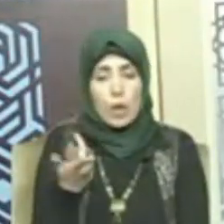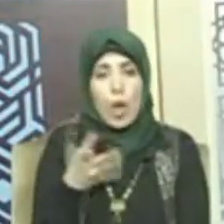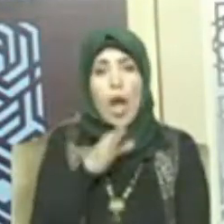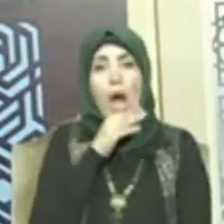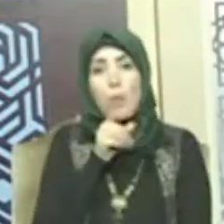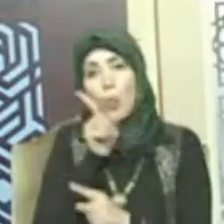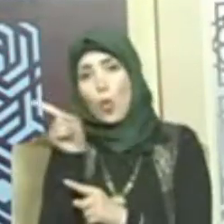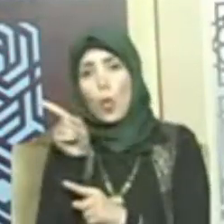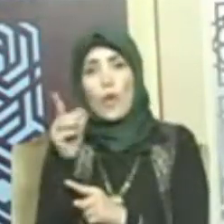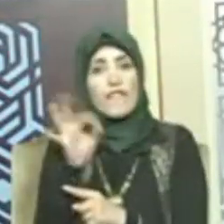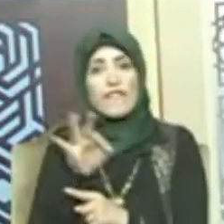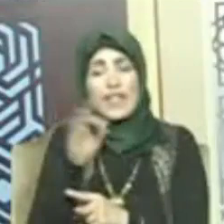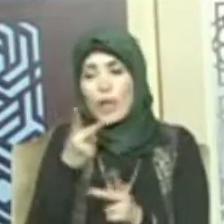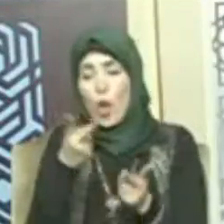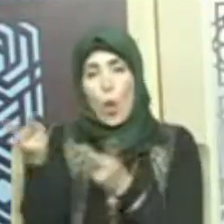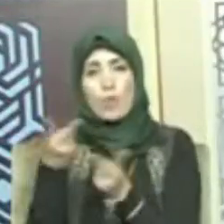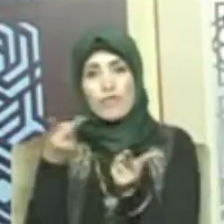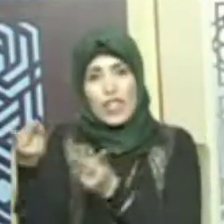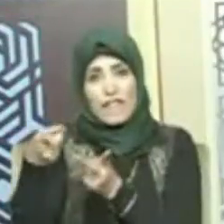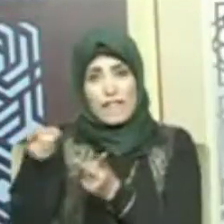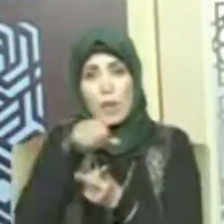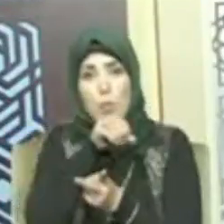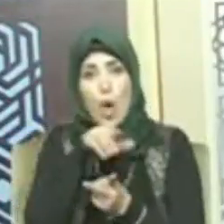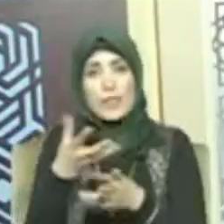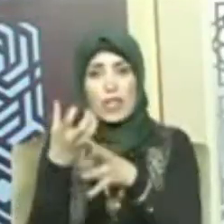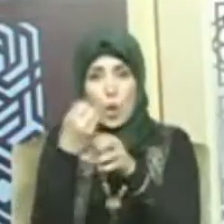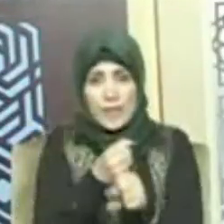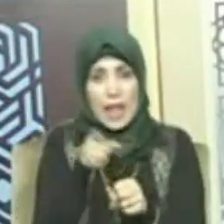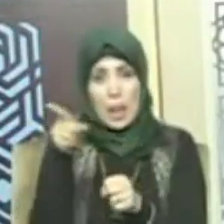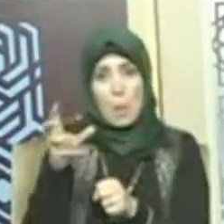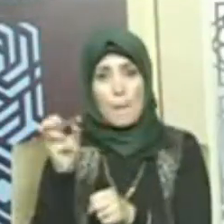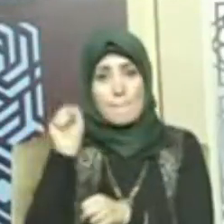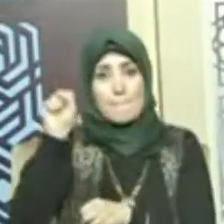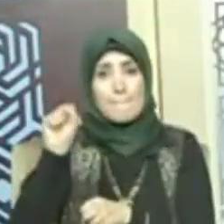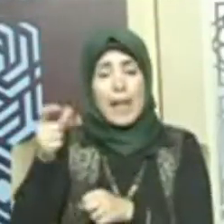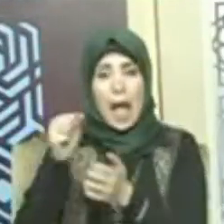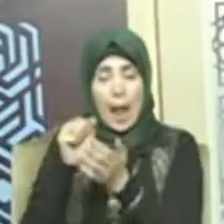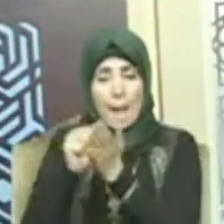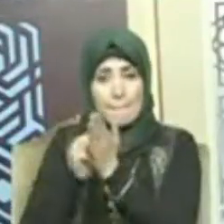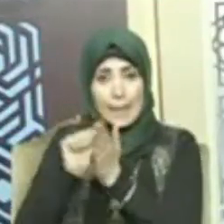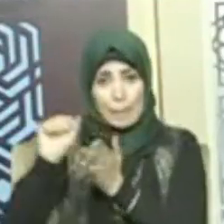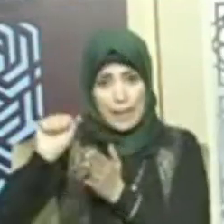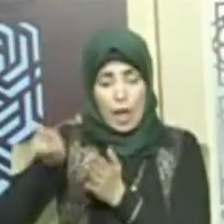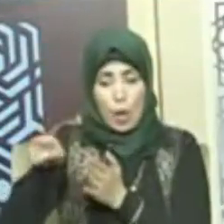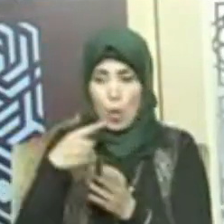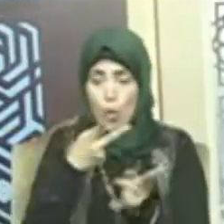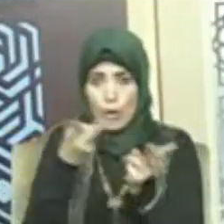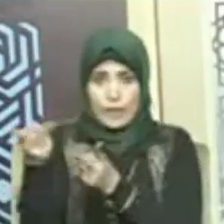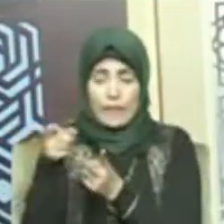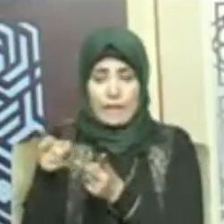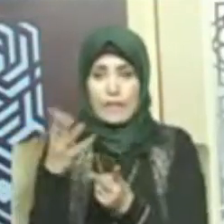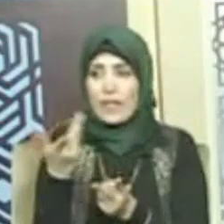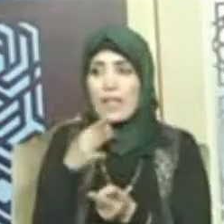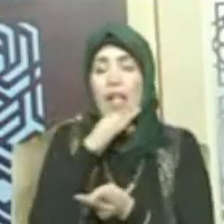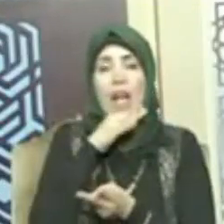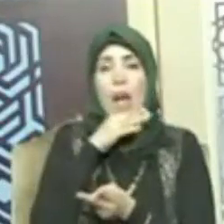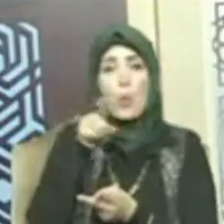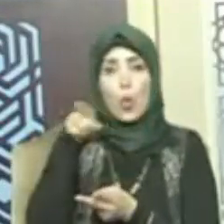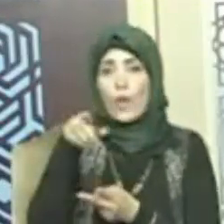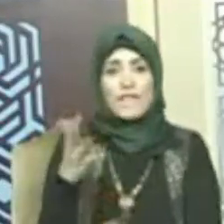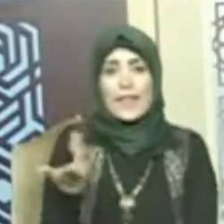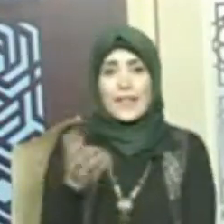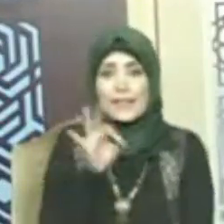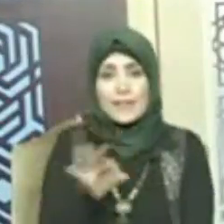عتبان مضيف النبي صلى الله عليه وسلم. قالوا: كان ينبغي أن يكون والد صاحب البيت